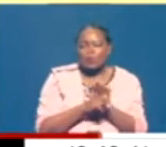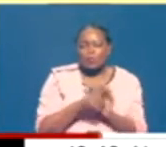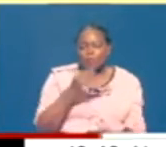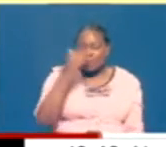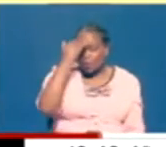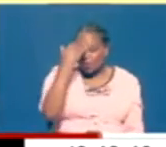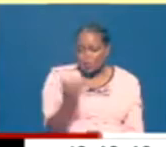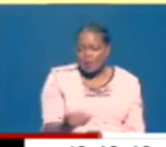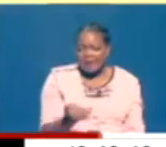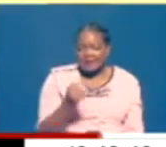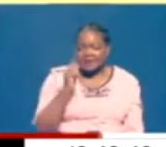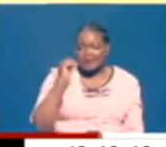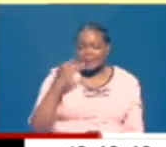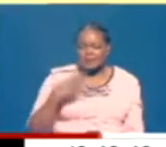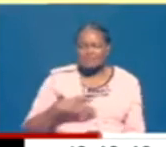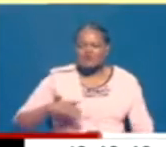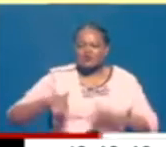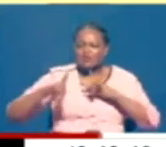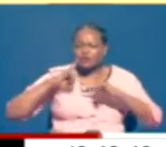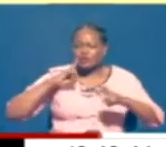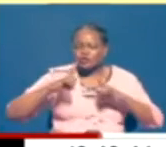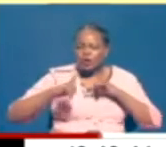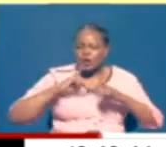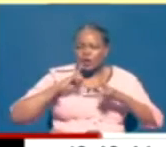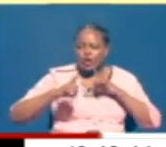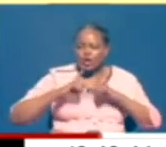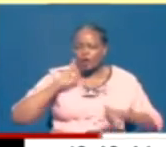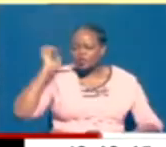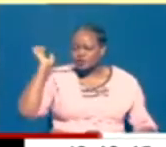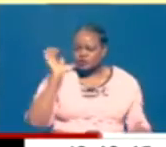tumekuwa tukizungumza sana kwa muda